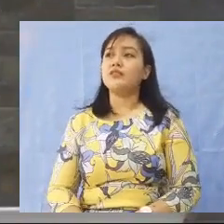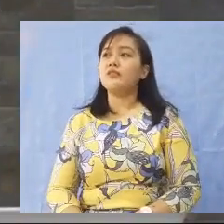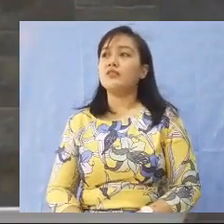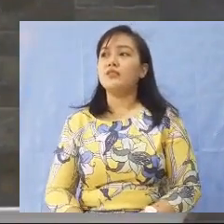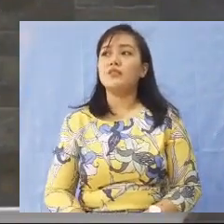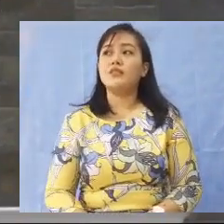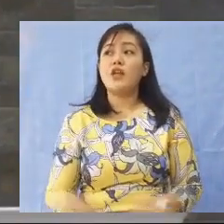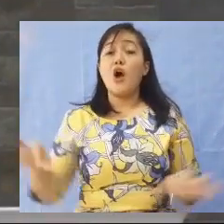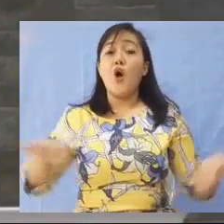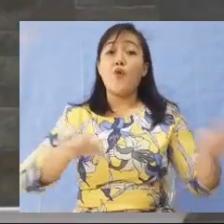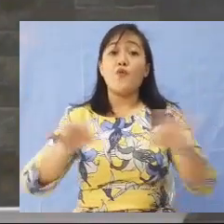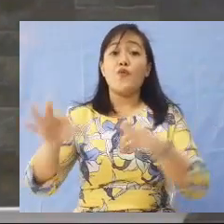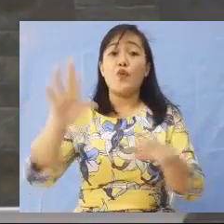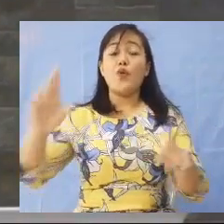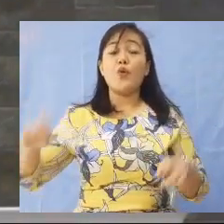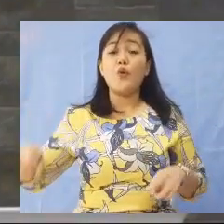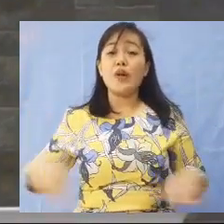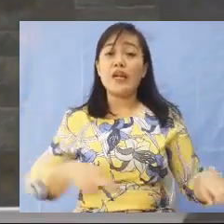Magpo-flow yung